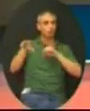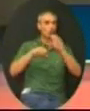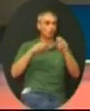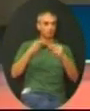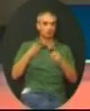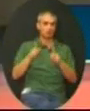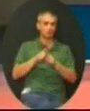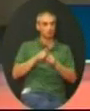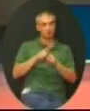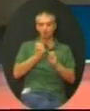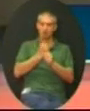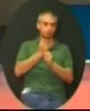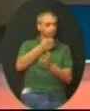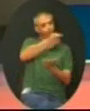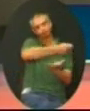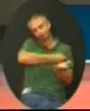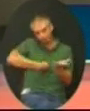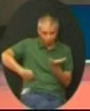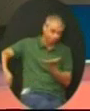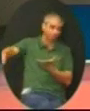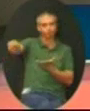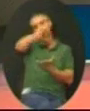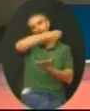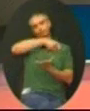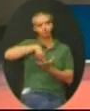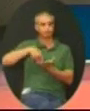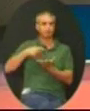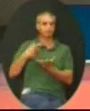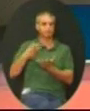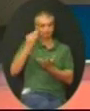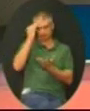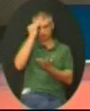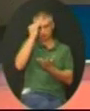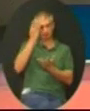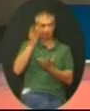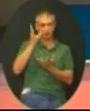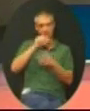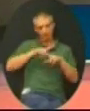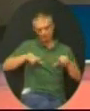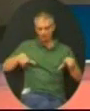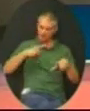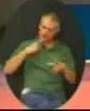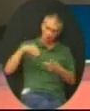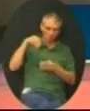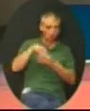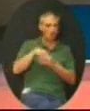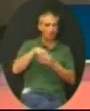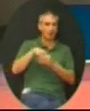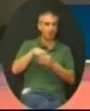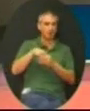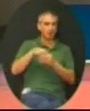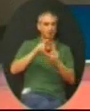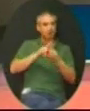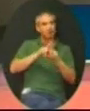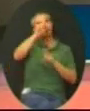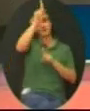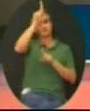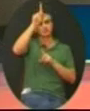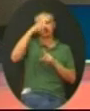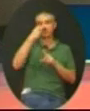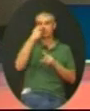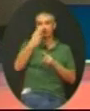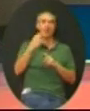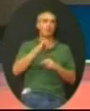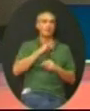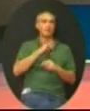באיזה יד נדיבה מאוד, עשו איזה קו עבה, זוכרים את זה, על המפה, כולל איזה אצבע שהלכה שם לאתרות, כי זה נראה